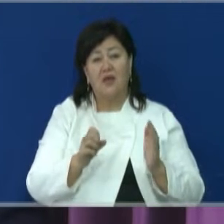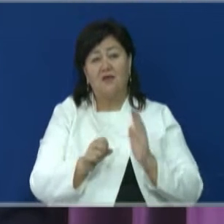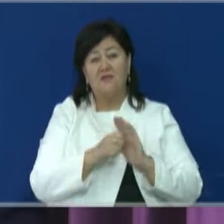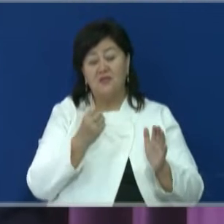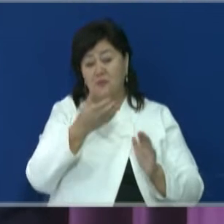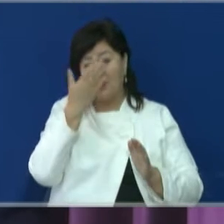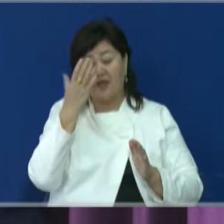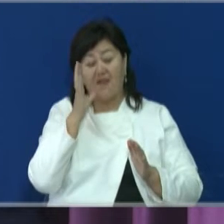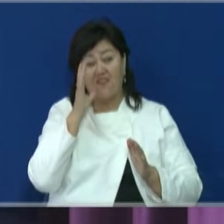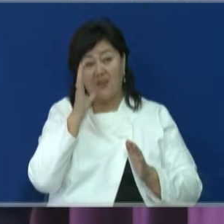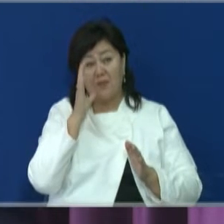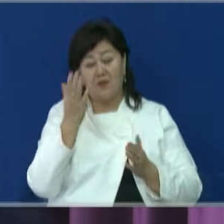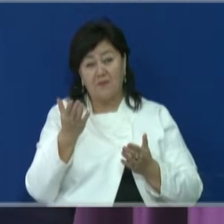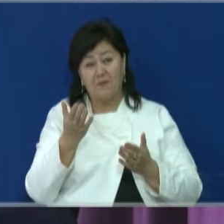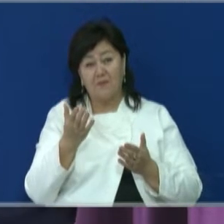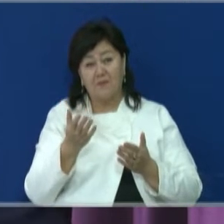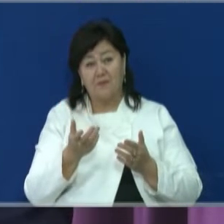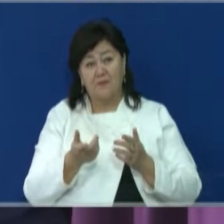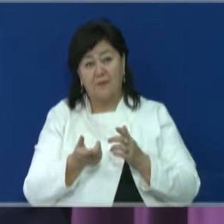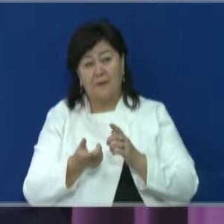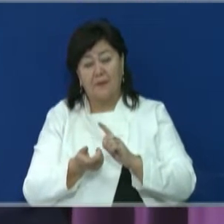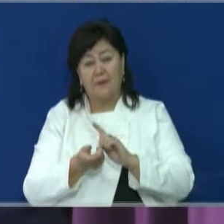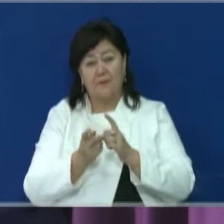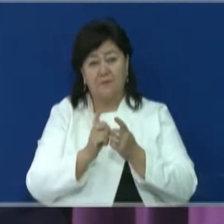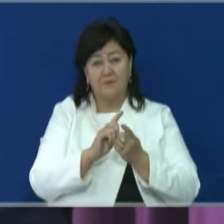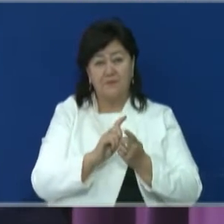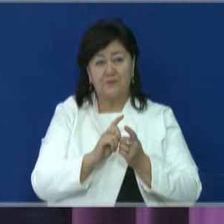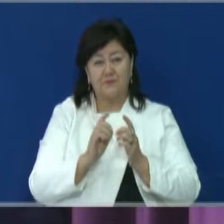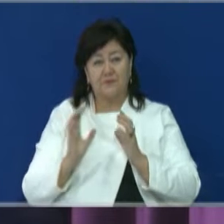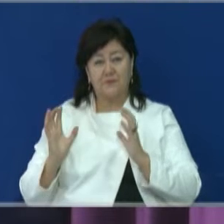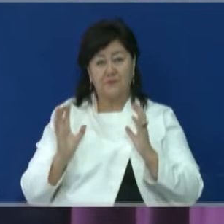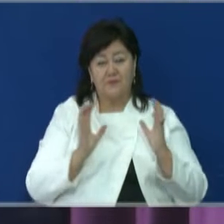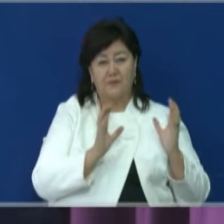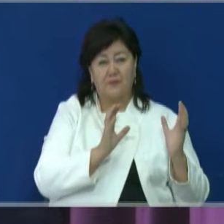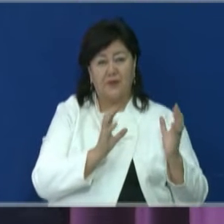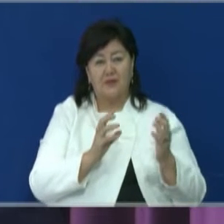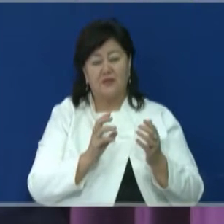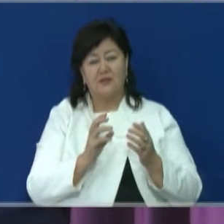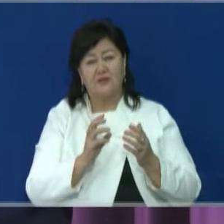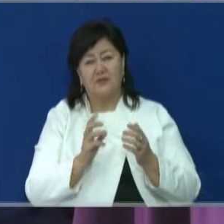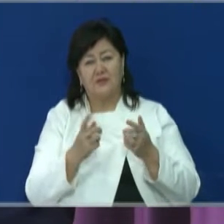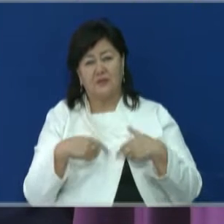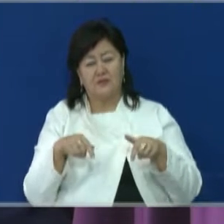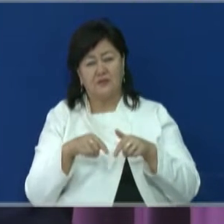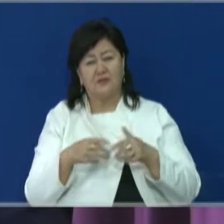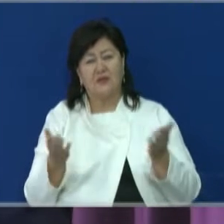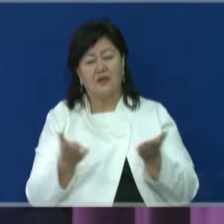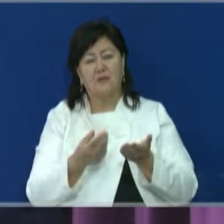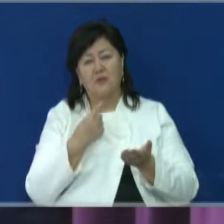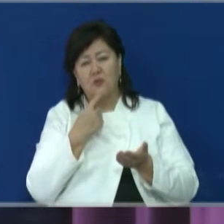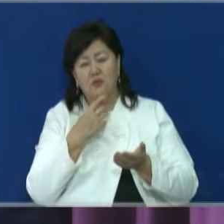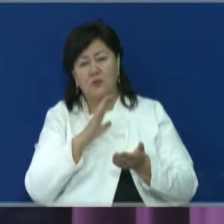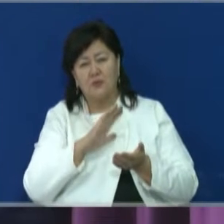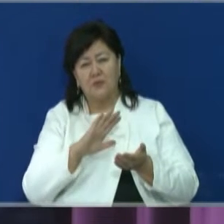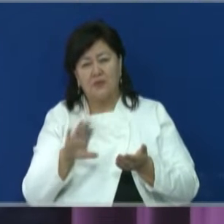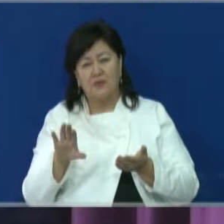біз ана перевозчик бар, солардан сұрап, оны қазір енді қандай қиын болса да айтып отырмын, мына